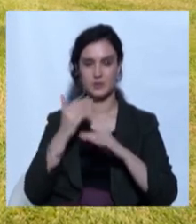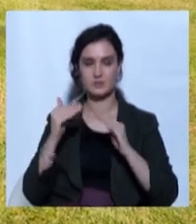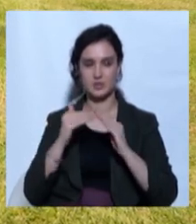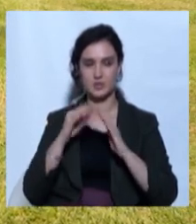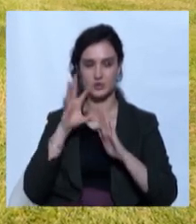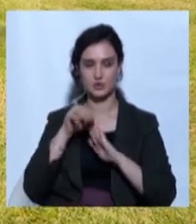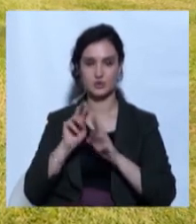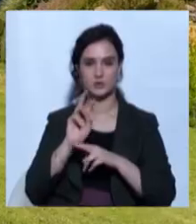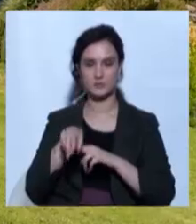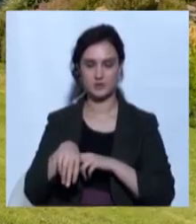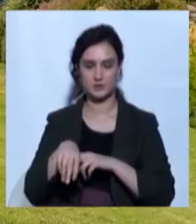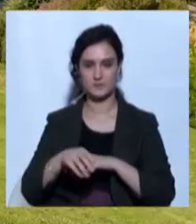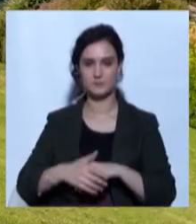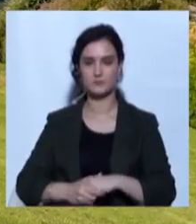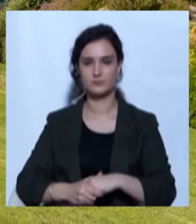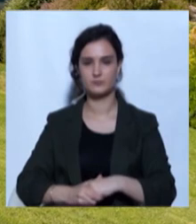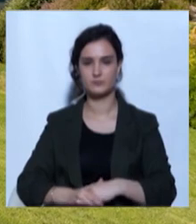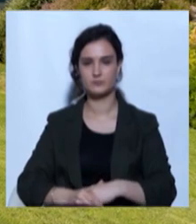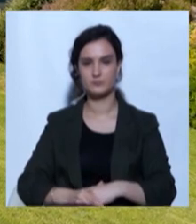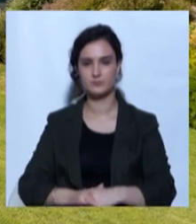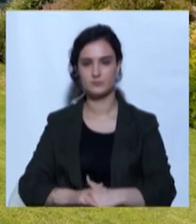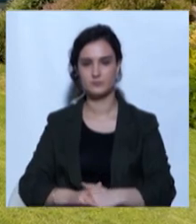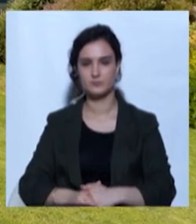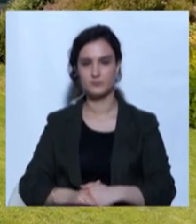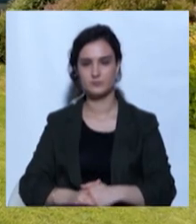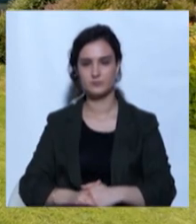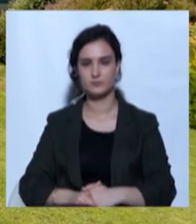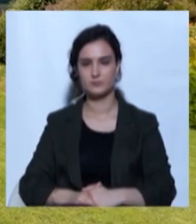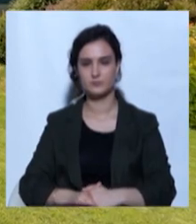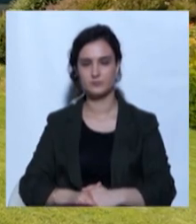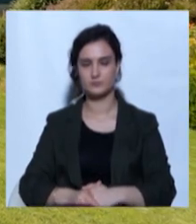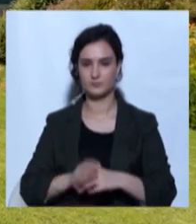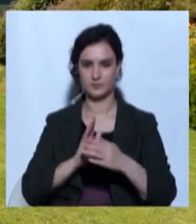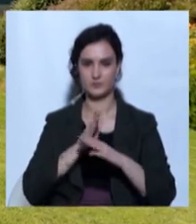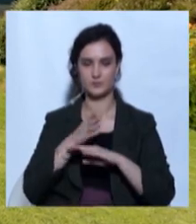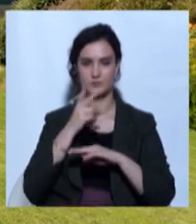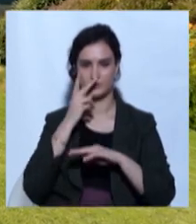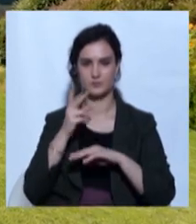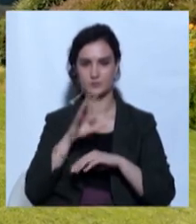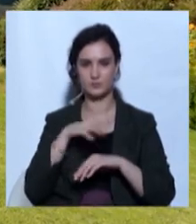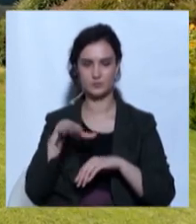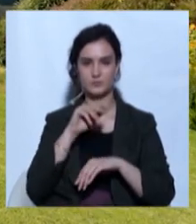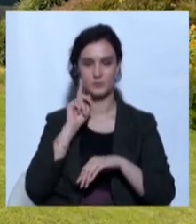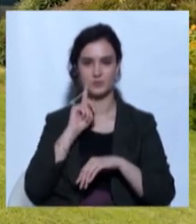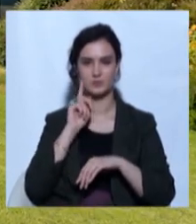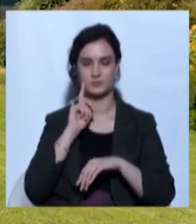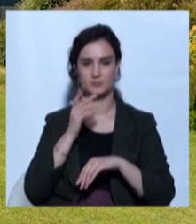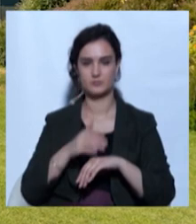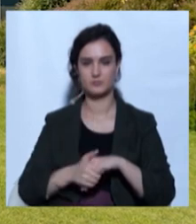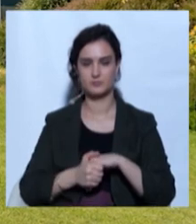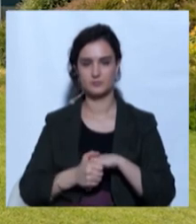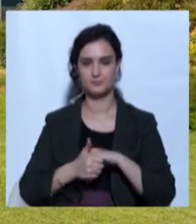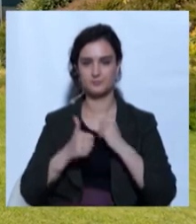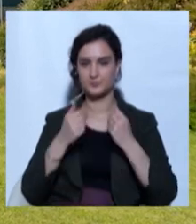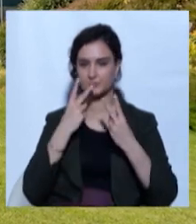სახლის შესასვლელი. აი, შესასვლელიც კი ხედავთ თქვენ, რომ თლათ